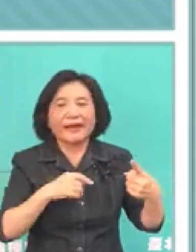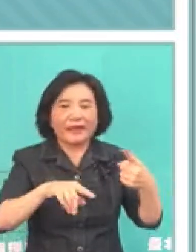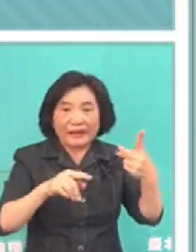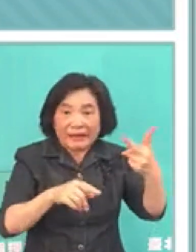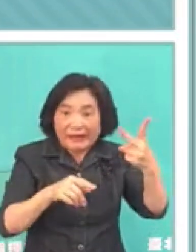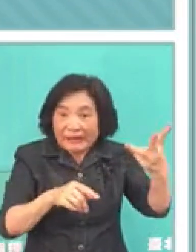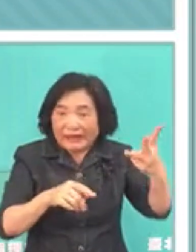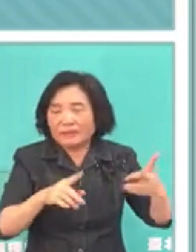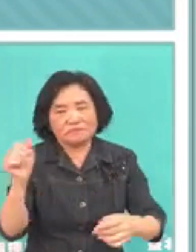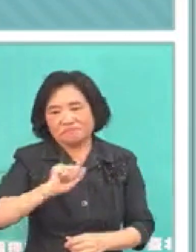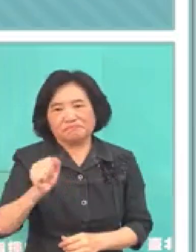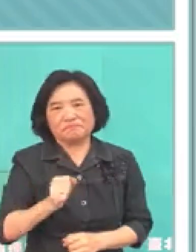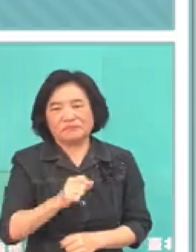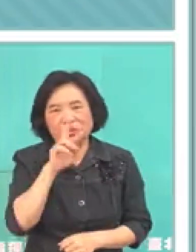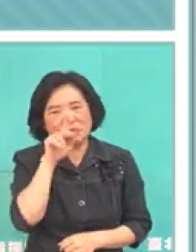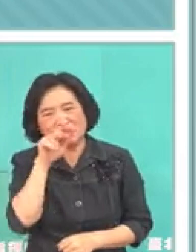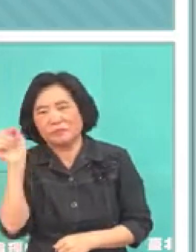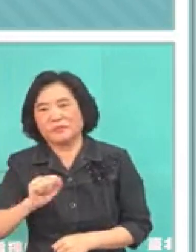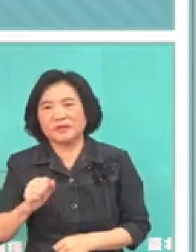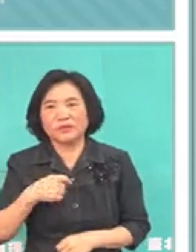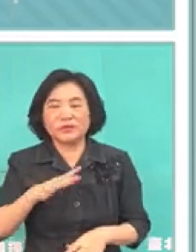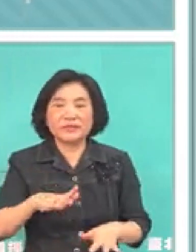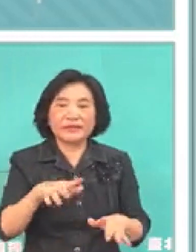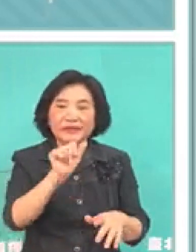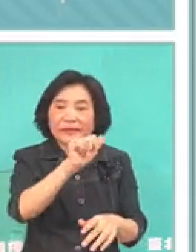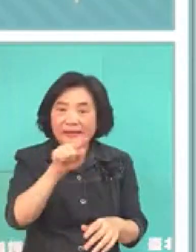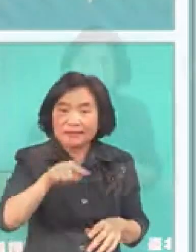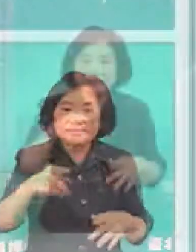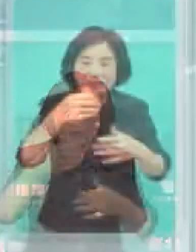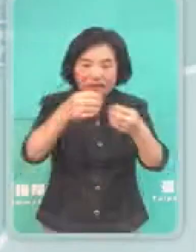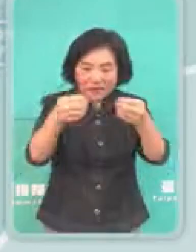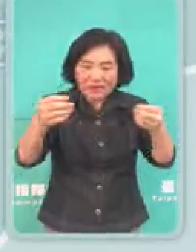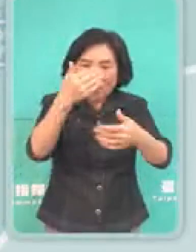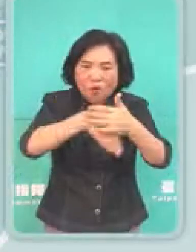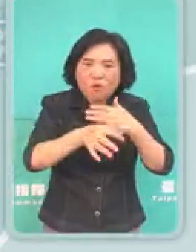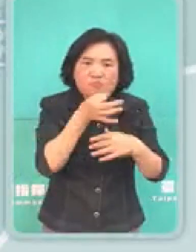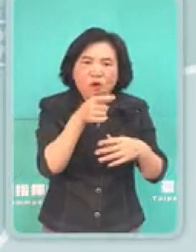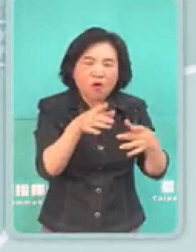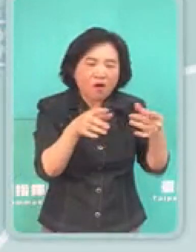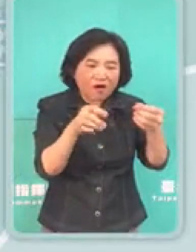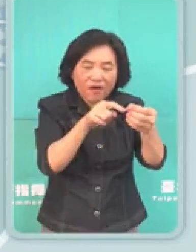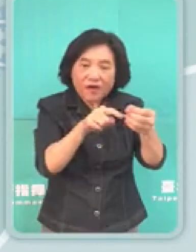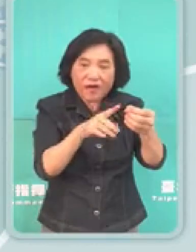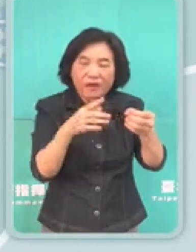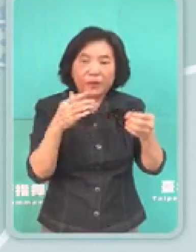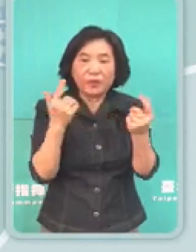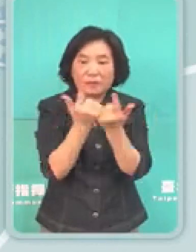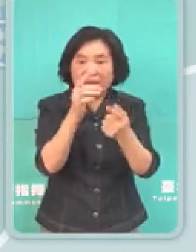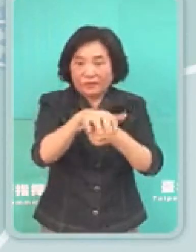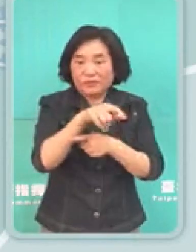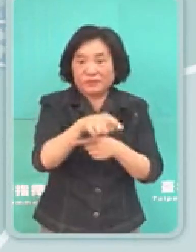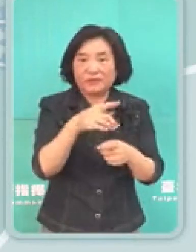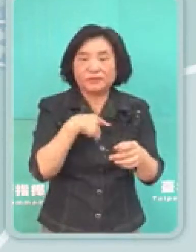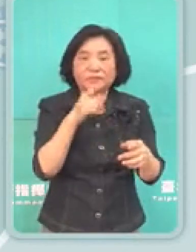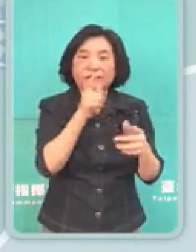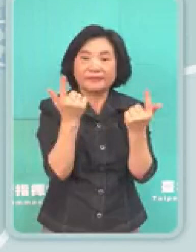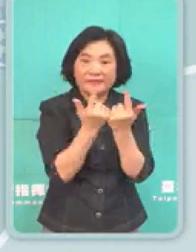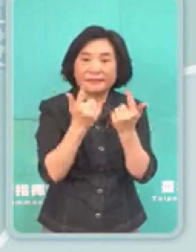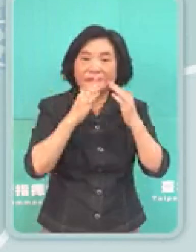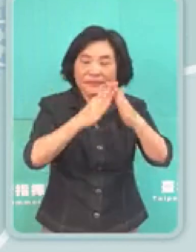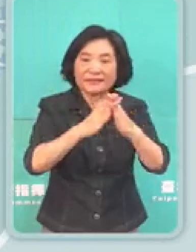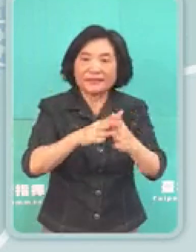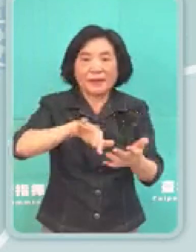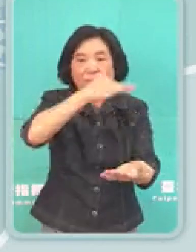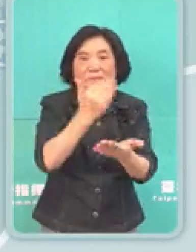那个 AZ 疫苗，你知道，还有剩下一些，你知道哈。我们把这个北农的计划，现在改成叫台北市批